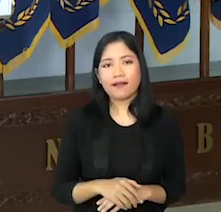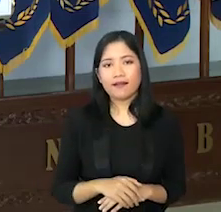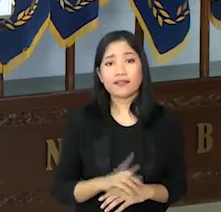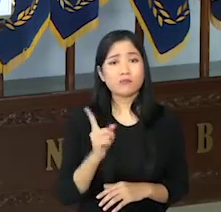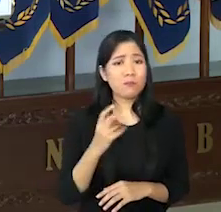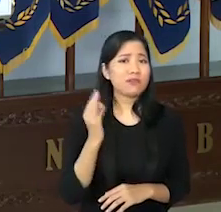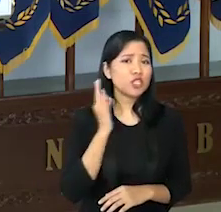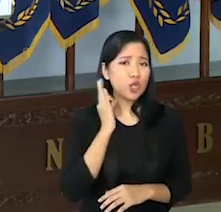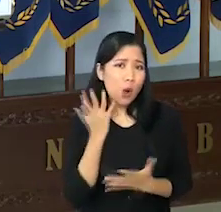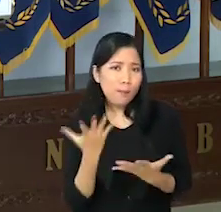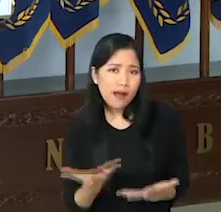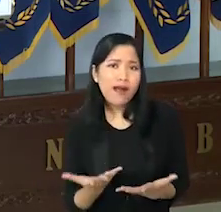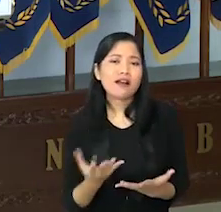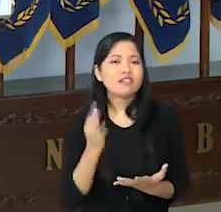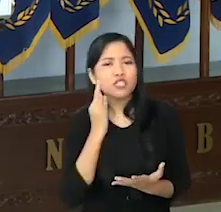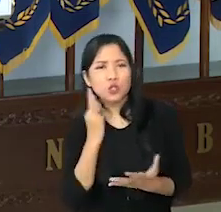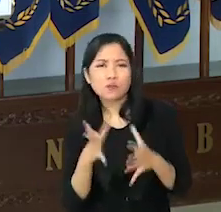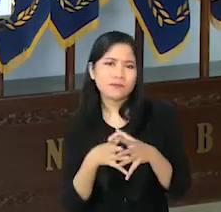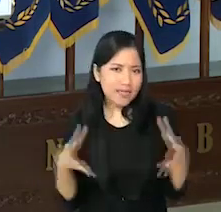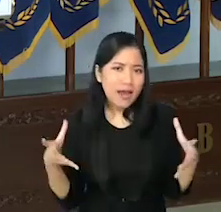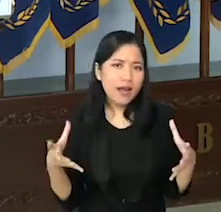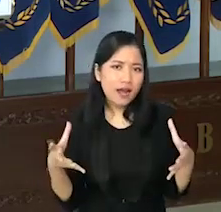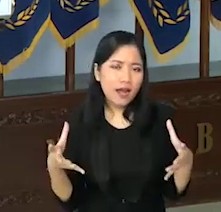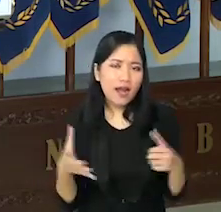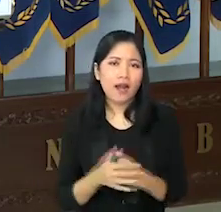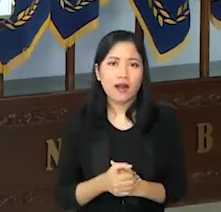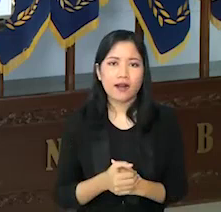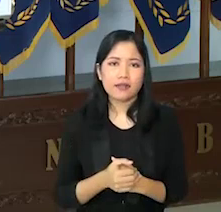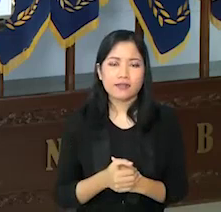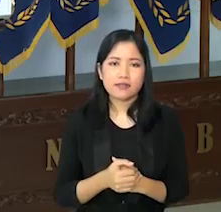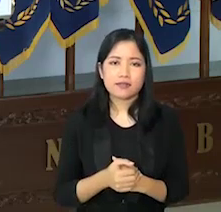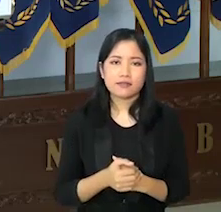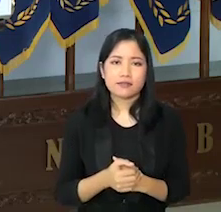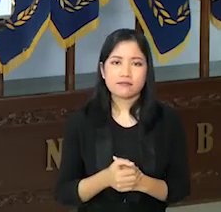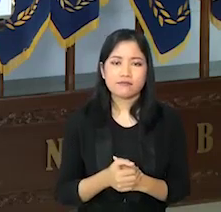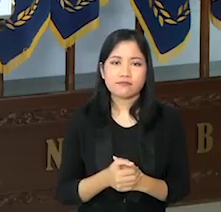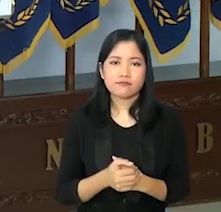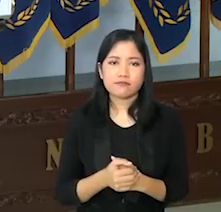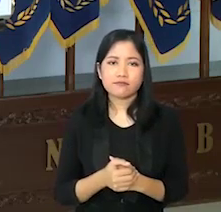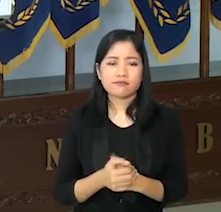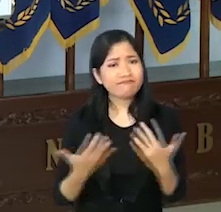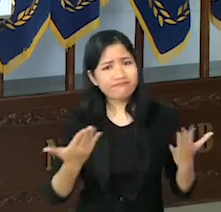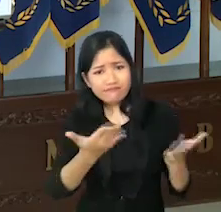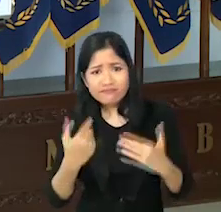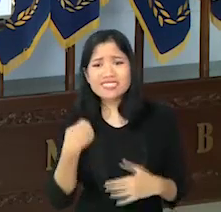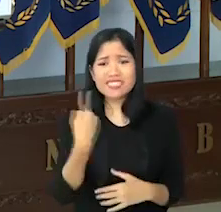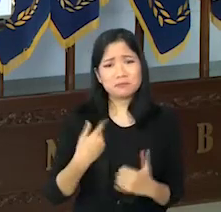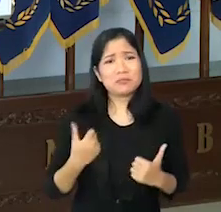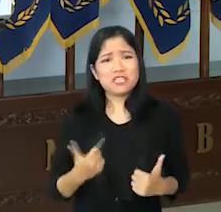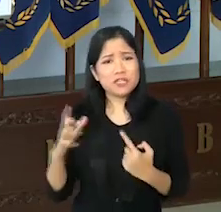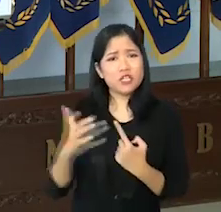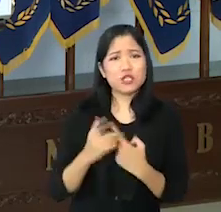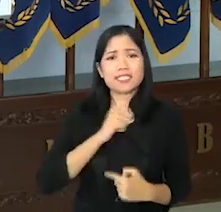resikonya akan semakin besar Oleh karena itu Mari kita bisa melindungi